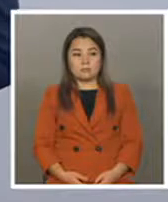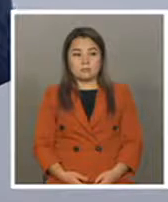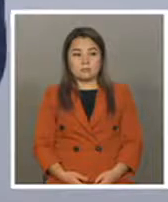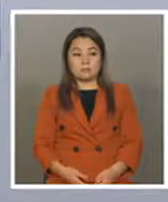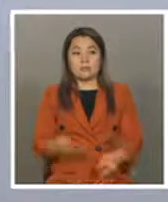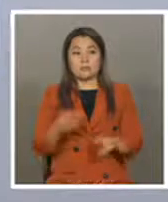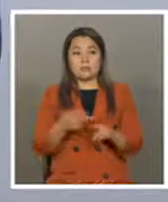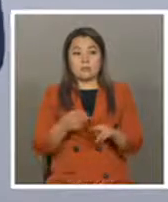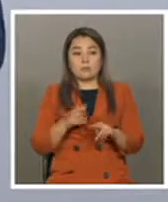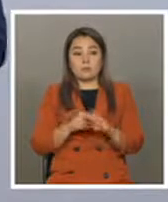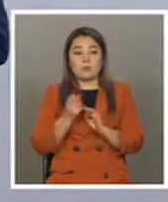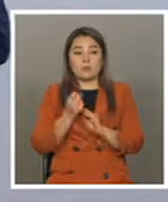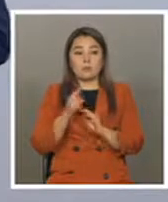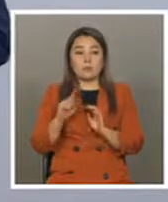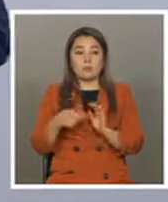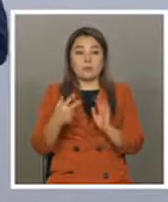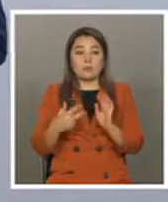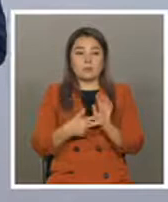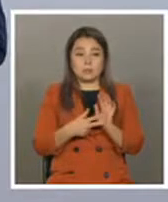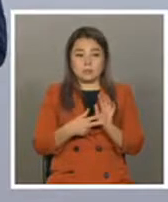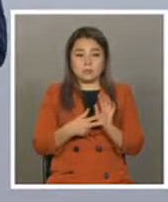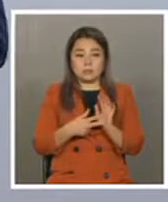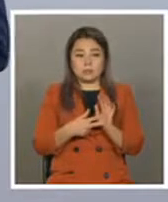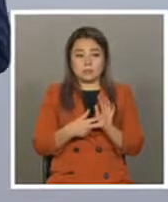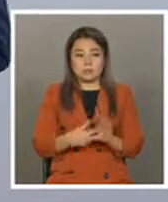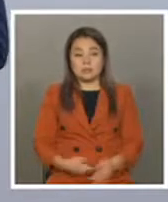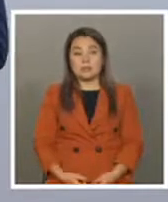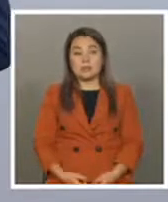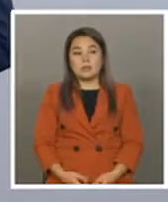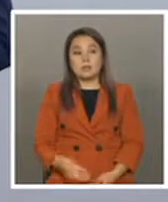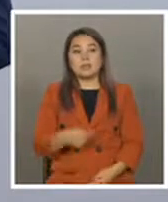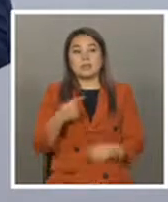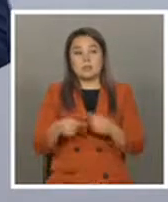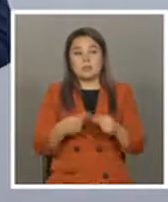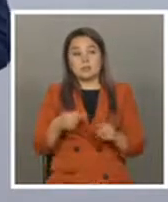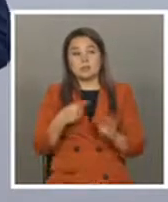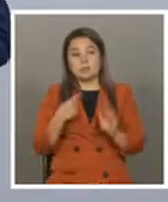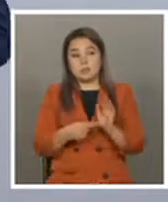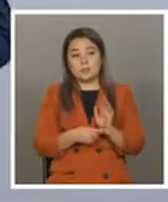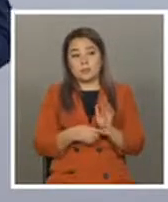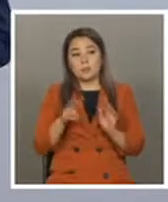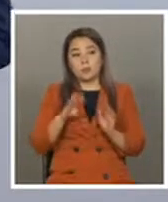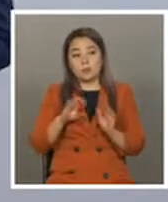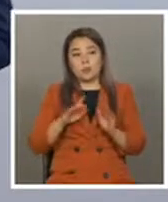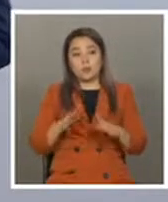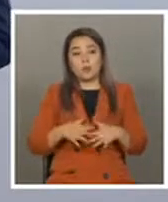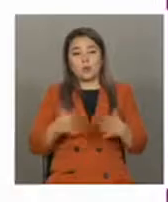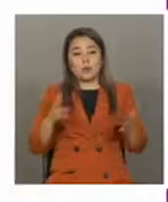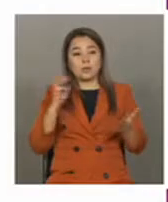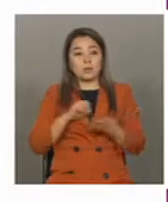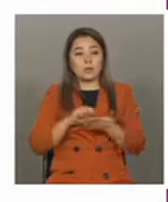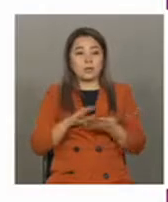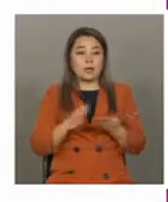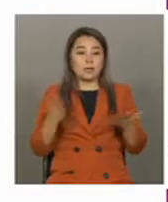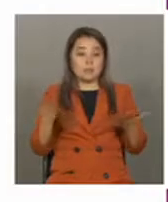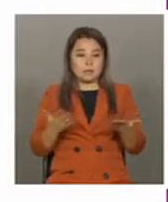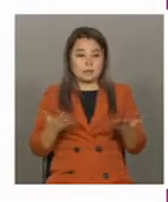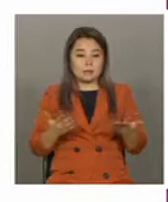Бұл 11.10-8 екен. Екінші сұрақ. Модуль үлкен сан қандай сан?